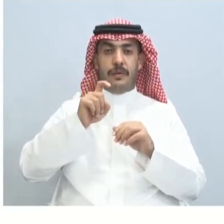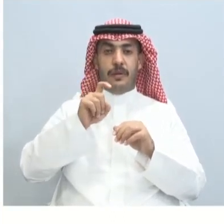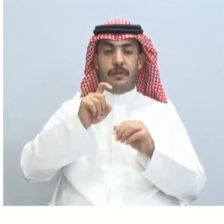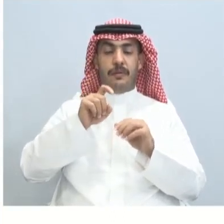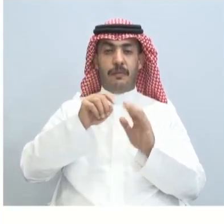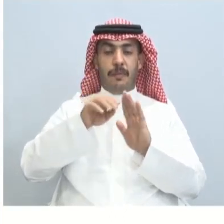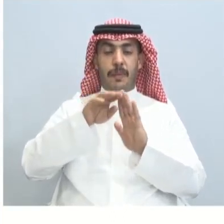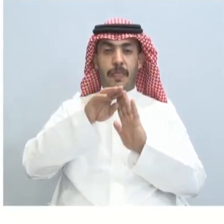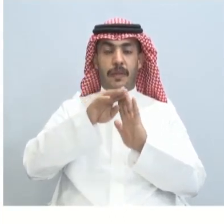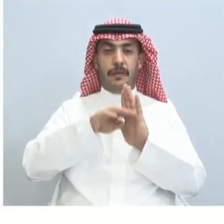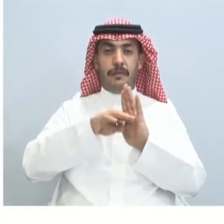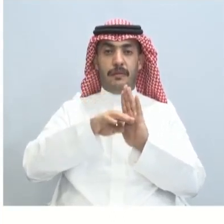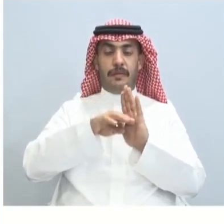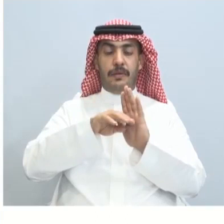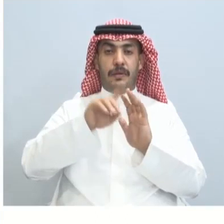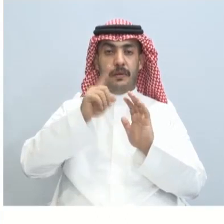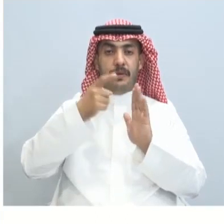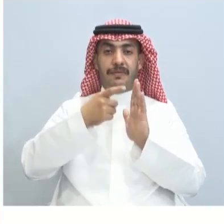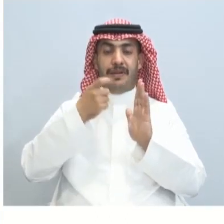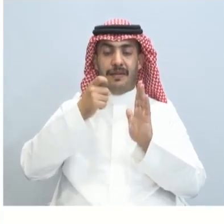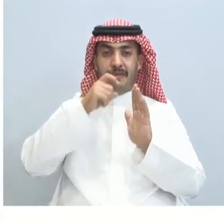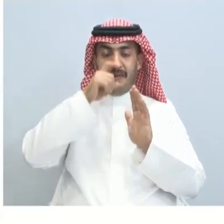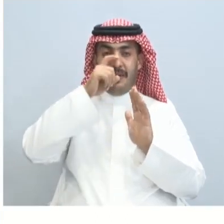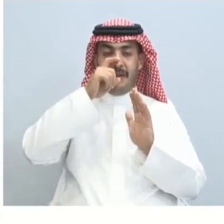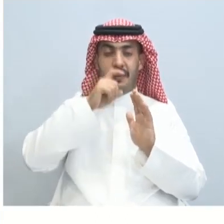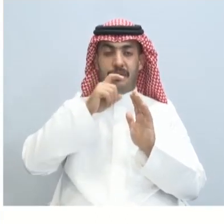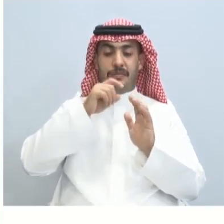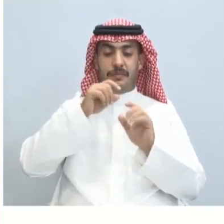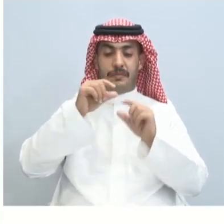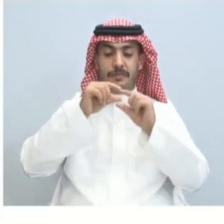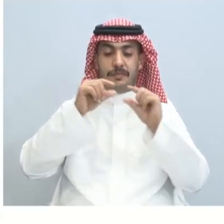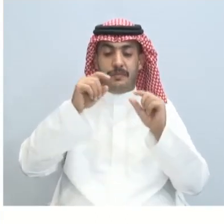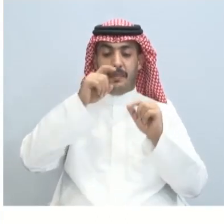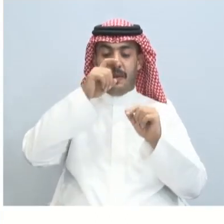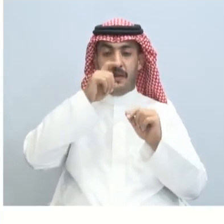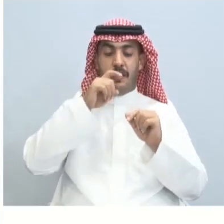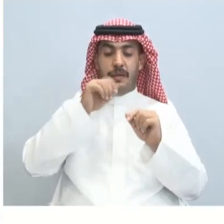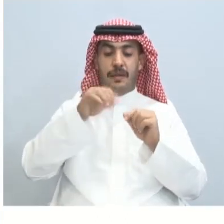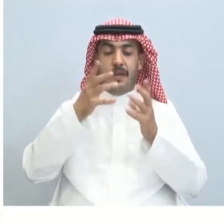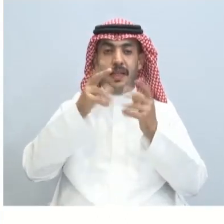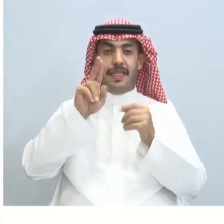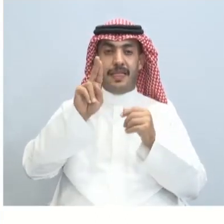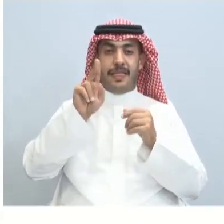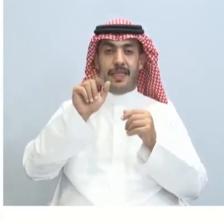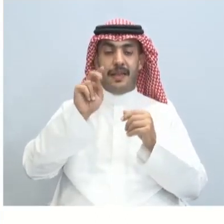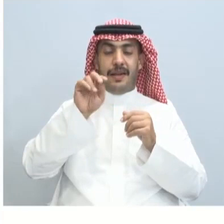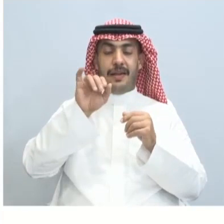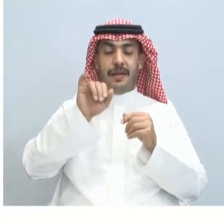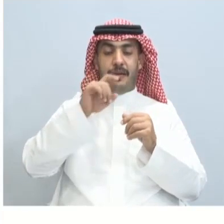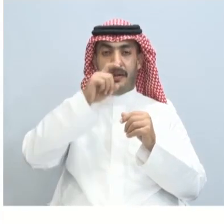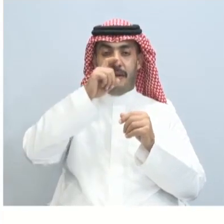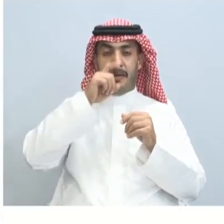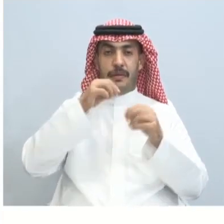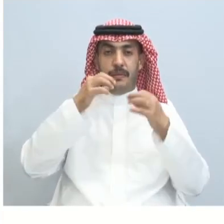حينما تضع نقطه قد لا يفهم ان الجمله انتهت وبالتالي اذا لابد ان تراعي علامات الترقيم لانها داعمه في